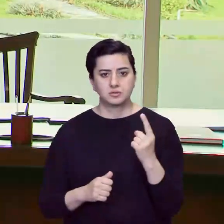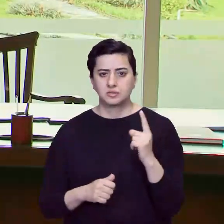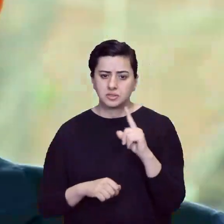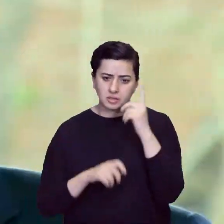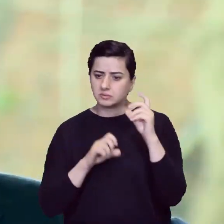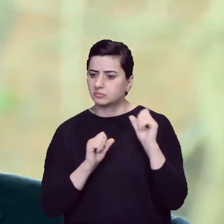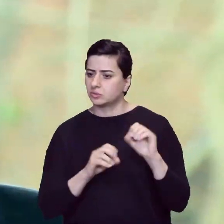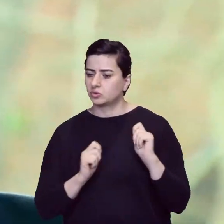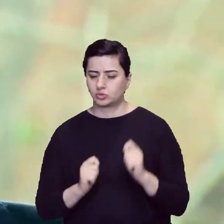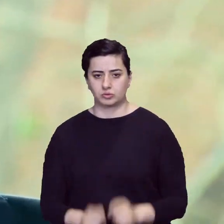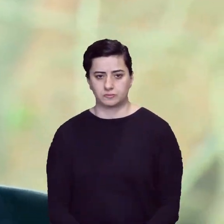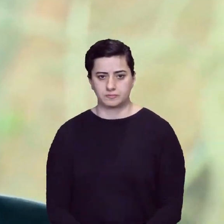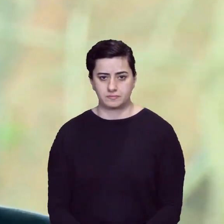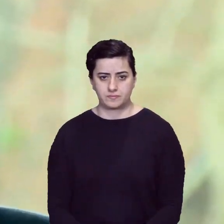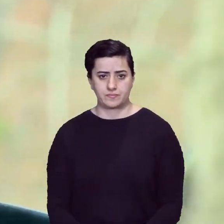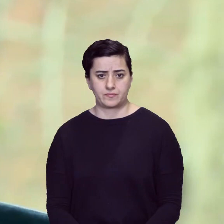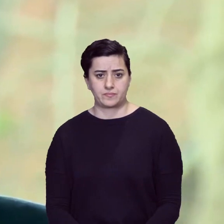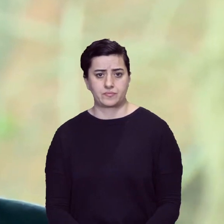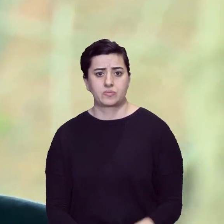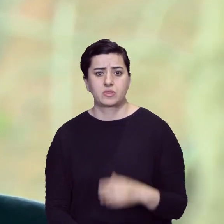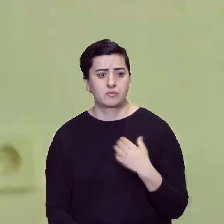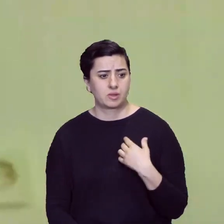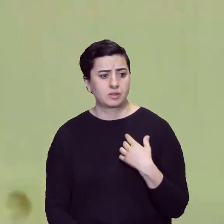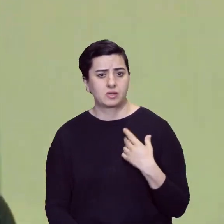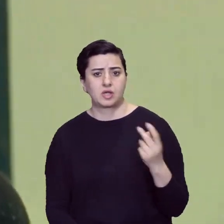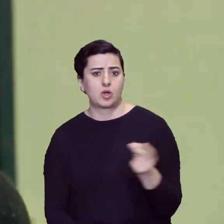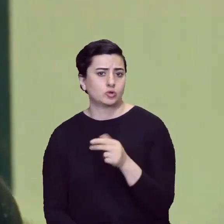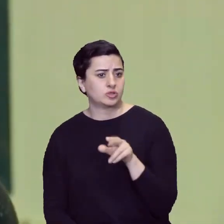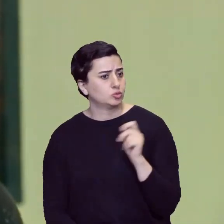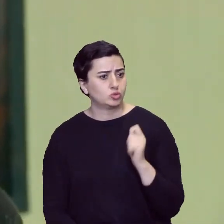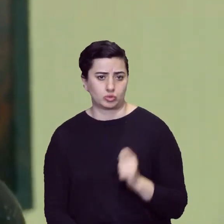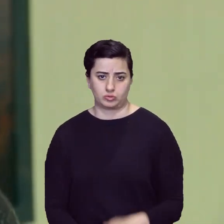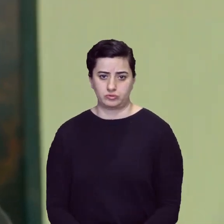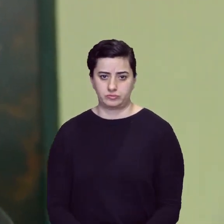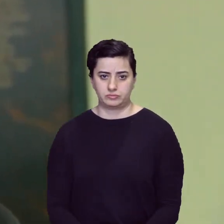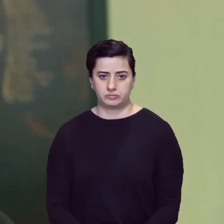yalnız bırakıp gitti. Arkamdan gelmeseydim kim bilir.